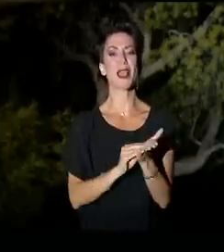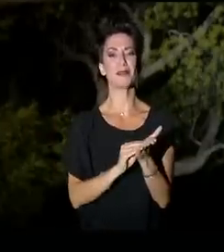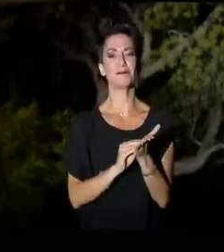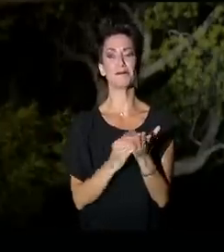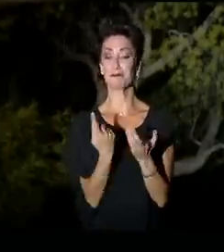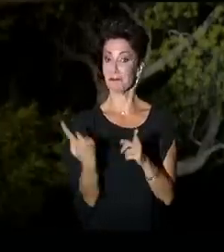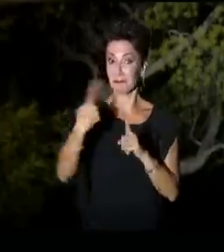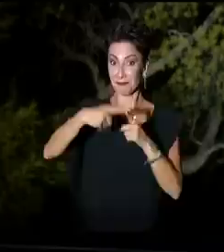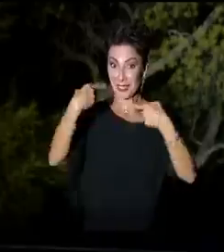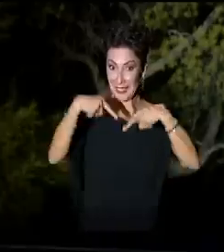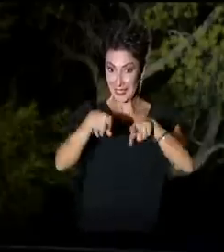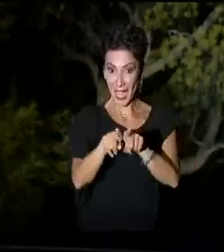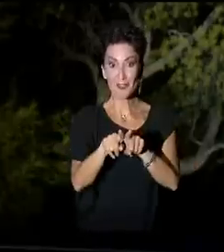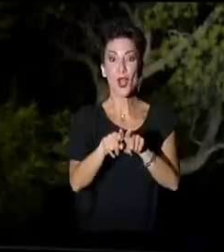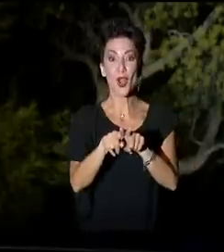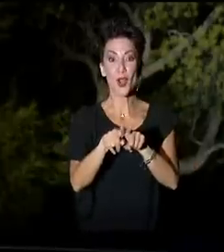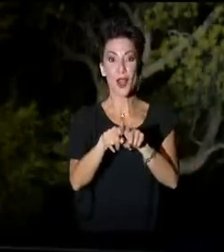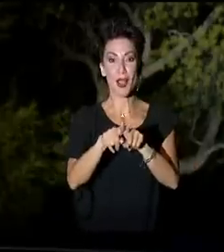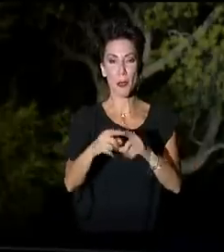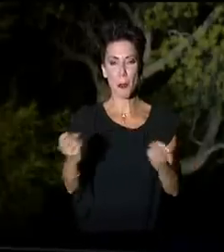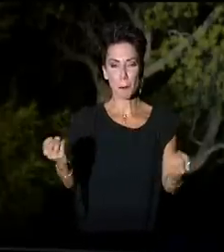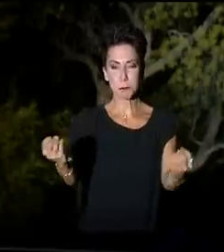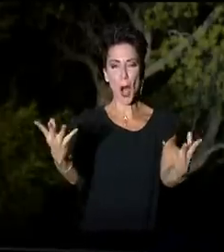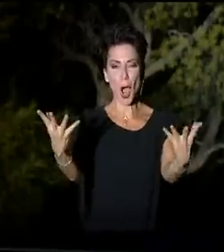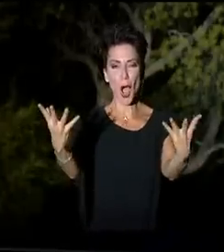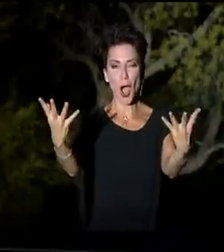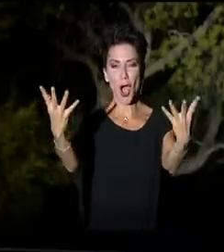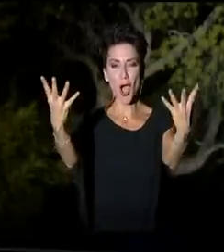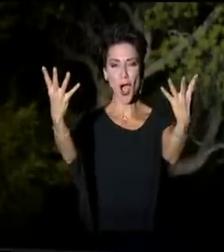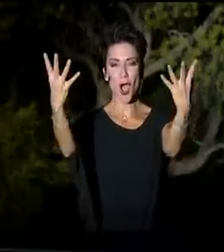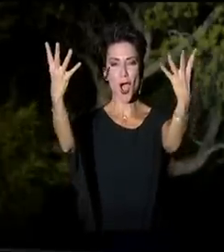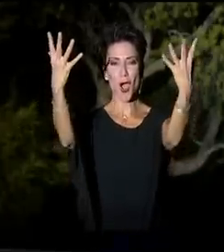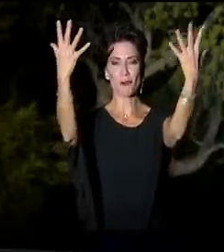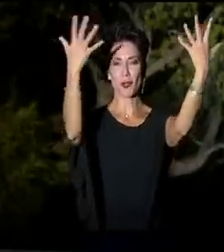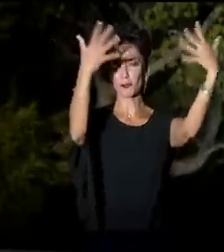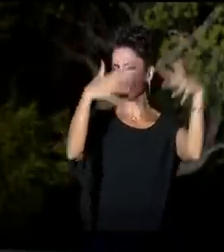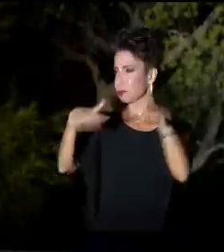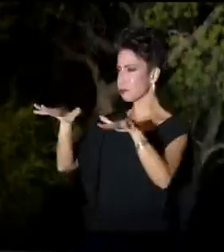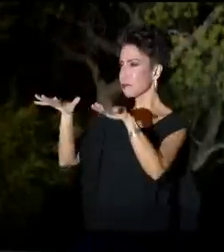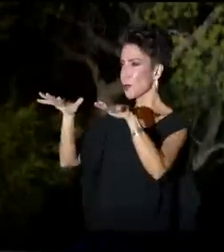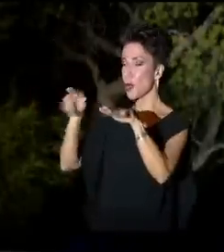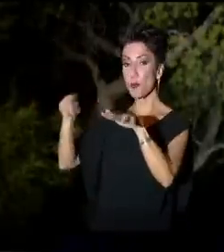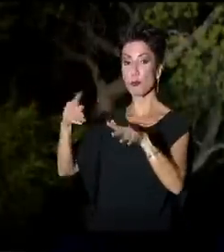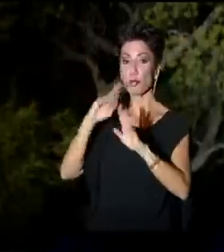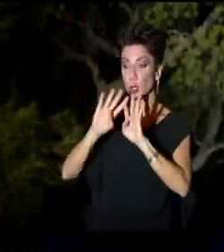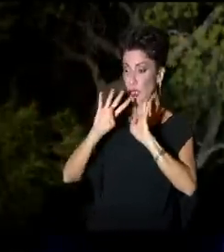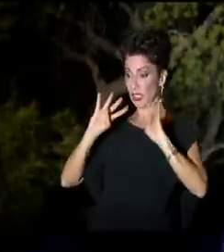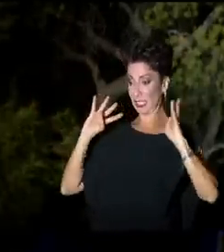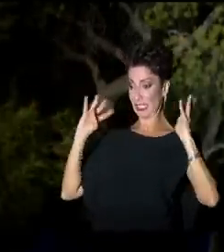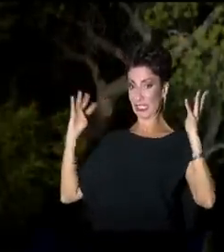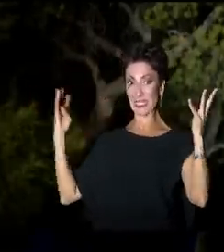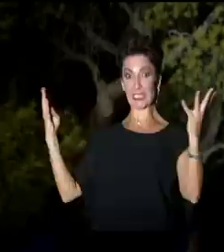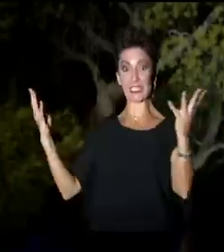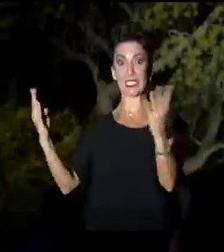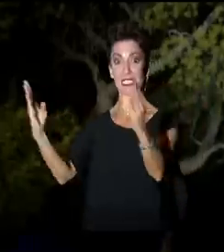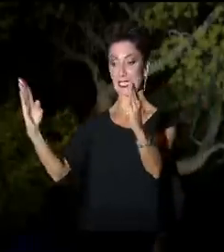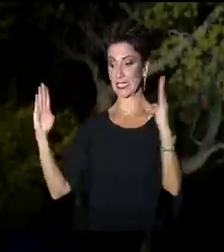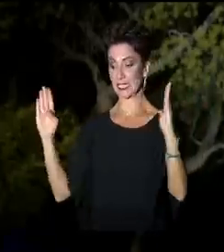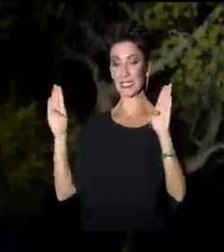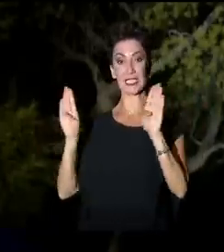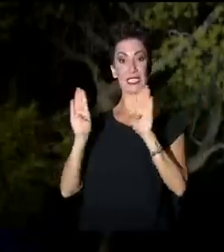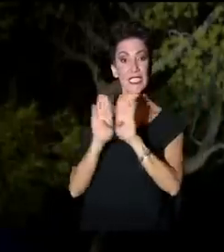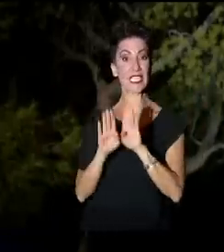Ταυτόχρονα, οι προβολείς στρέφονται και στα τείχη της Ακρόπολης, που άρχισαν